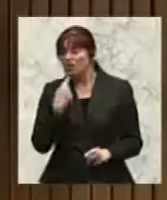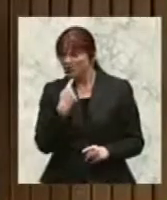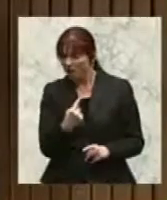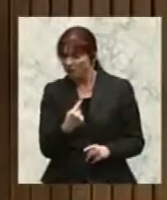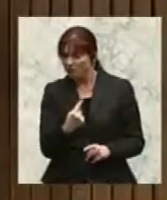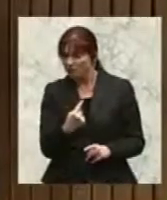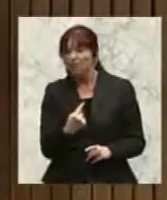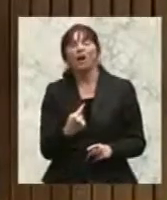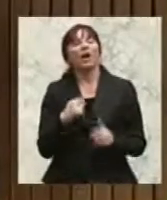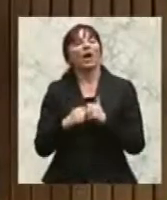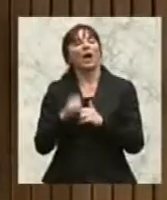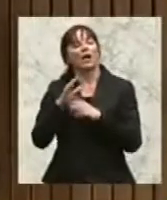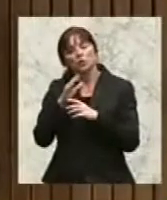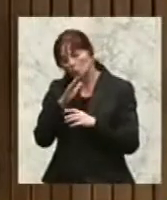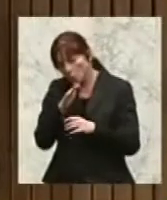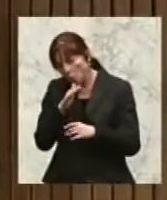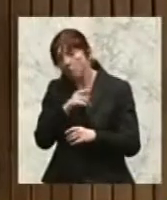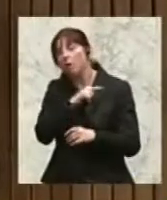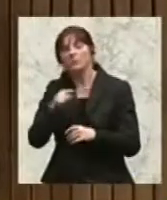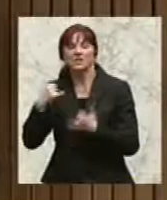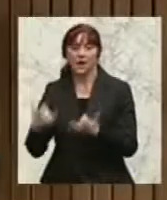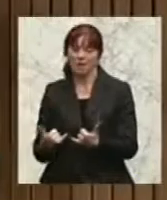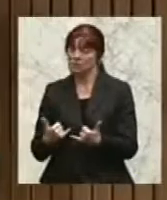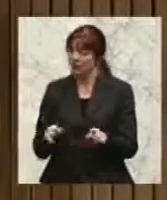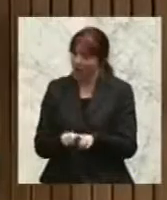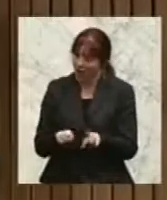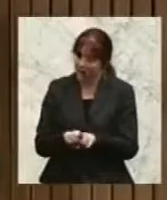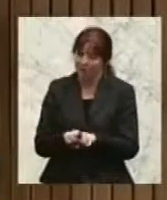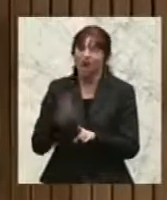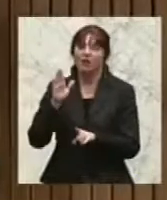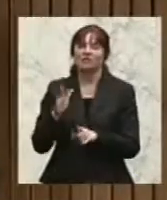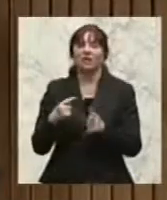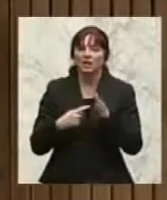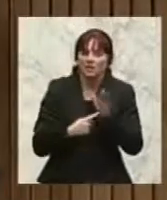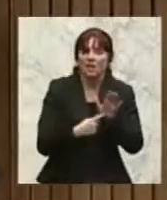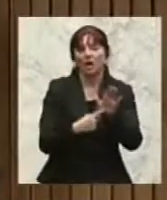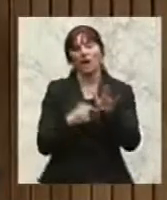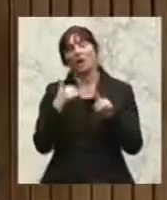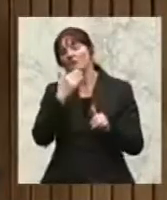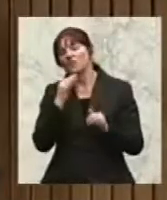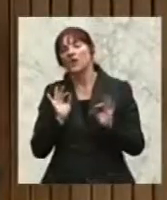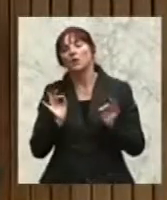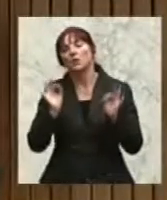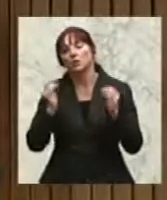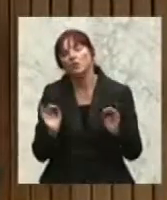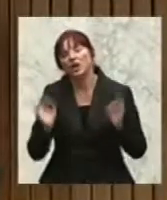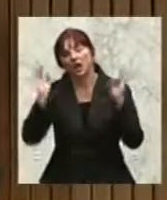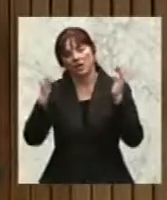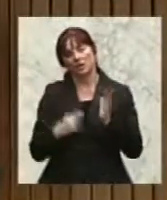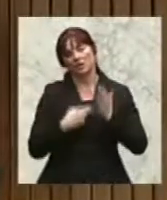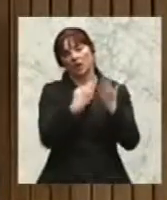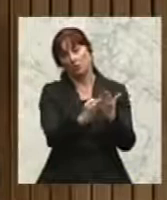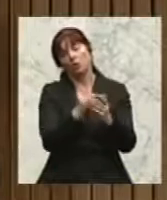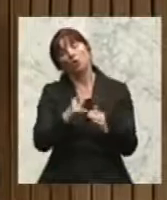so wie bisher höchstes Augenmerk darauf legen wird, Ihnen die bewährte Qualität bei der Wahrnehmung Ihrer Kontrollaufgaben auch tatsächlich zu